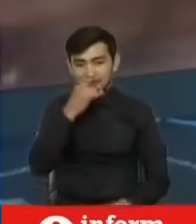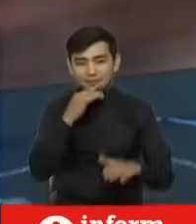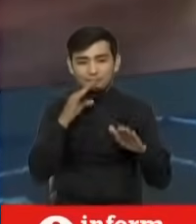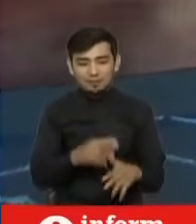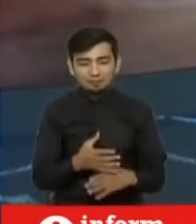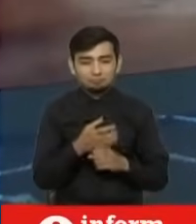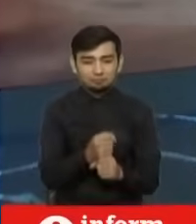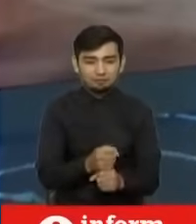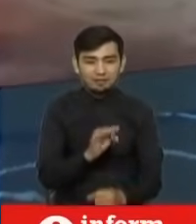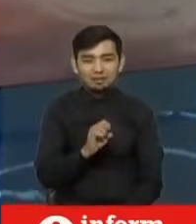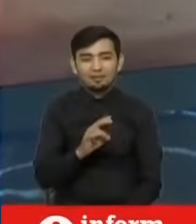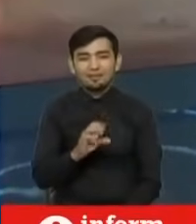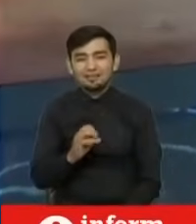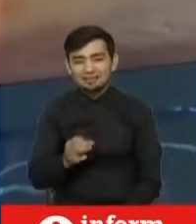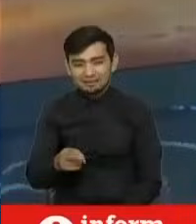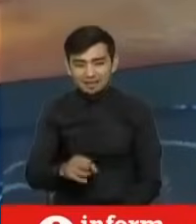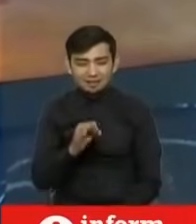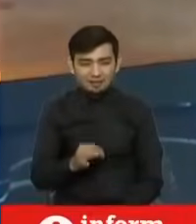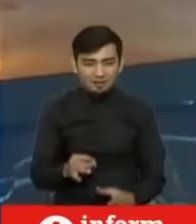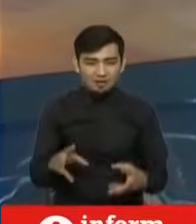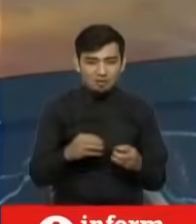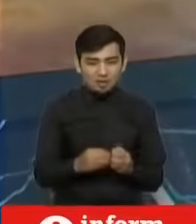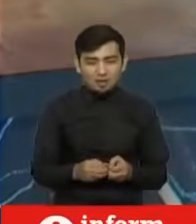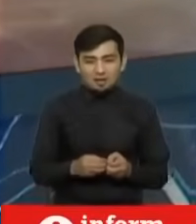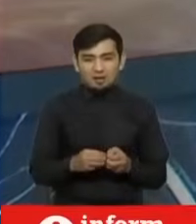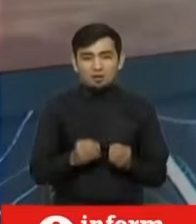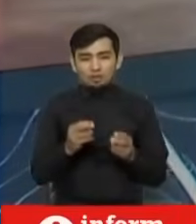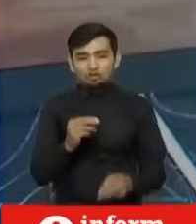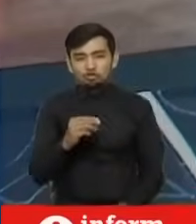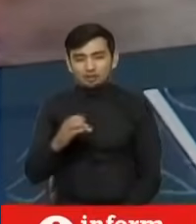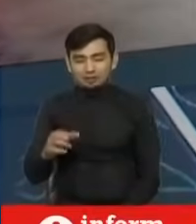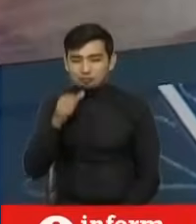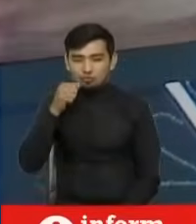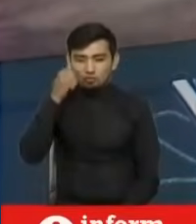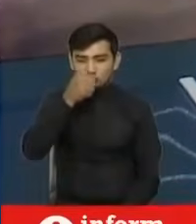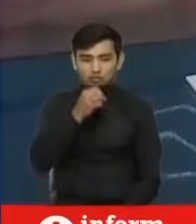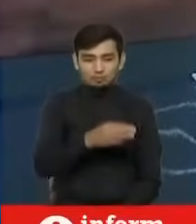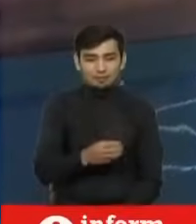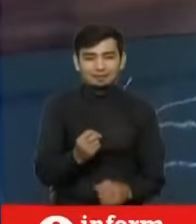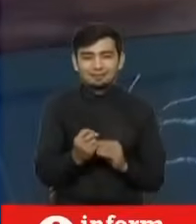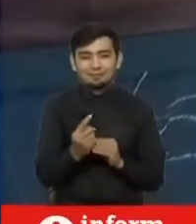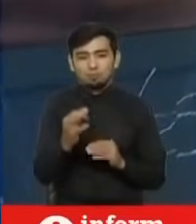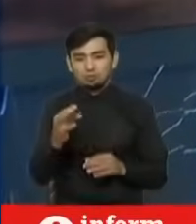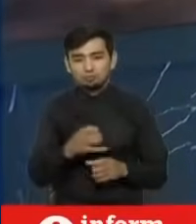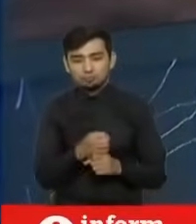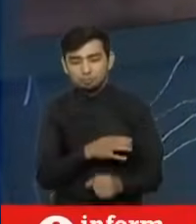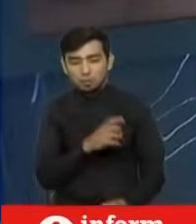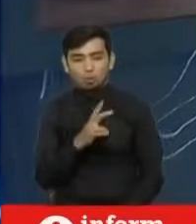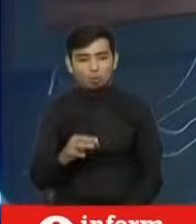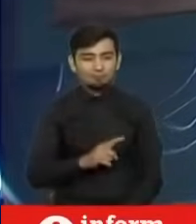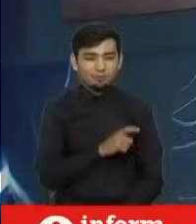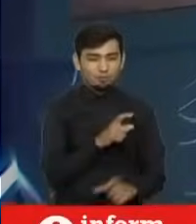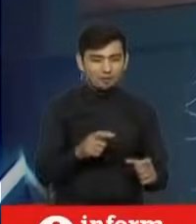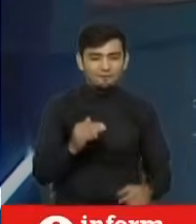сократились инвестиции на обеспечение безопасности ЧС по сравнению с прошлым годом на 11% но эксперты говорят